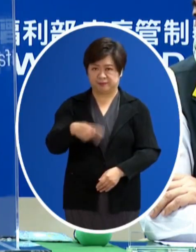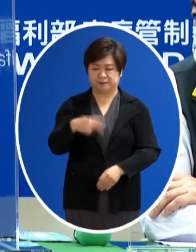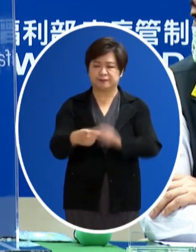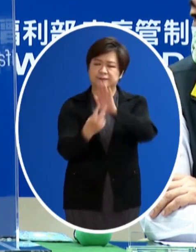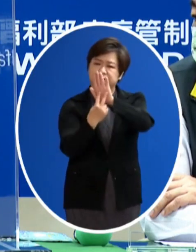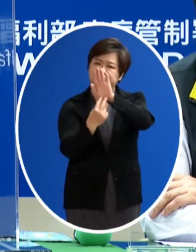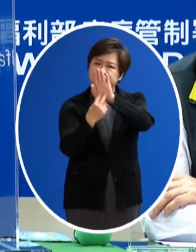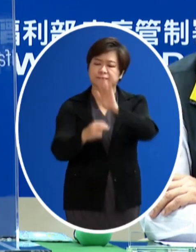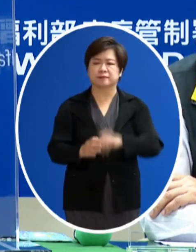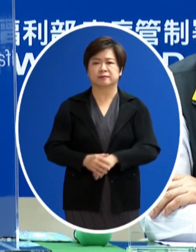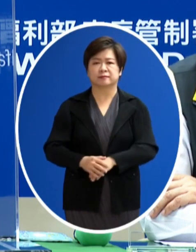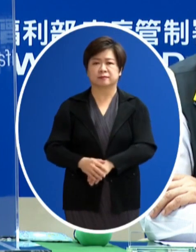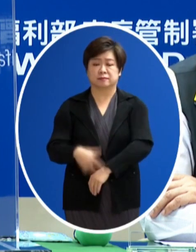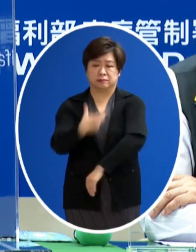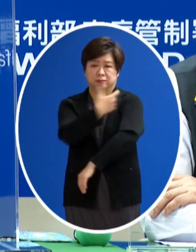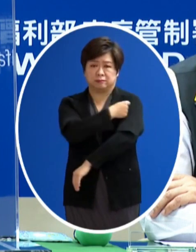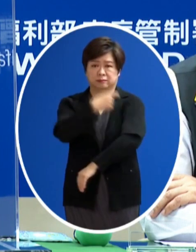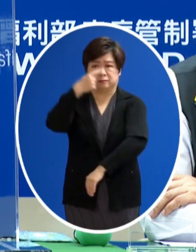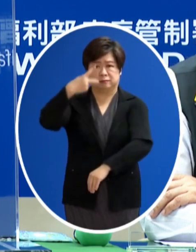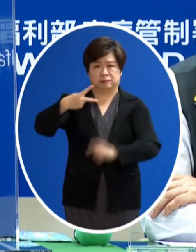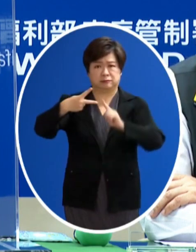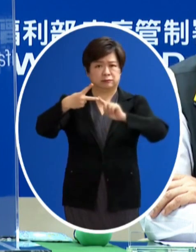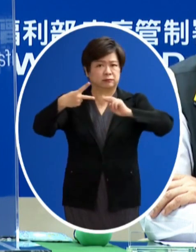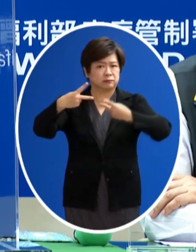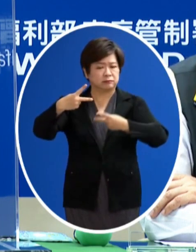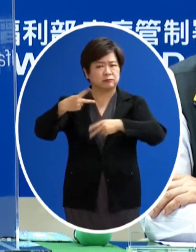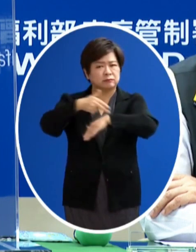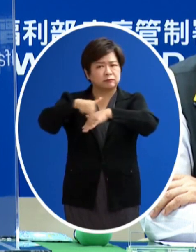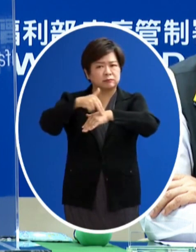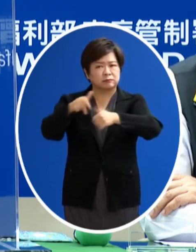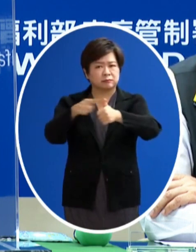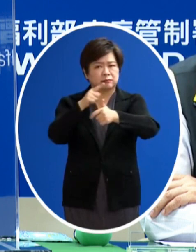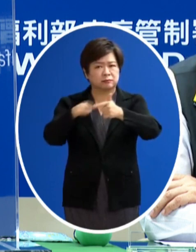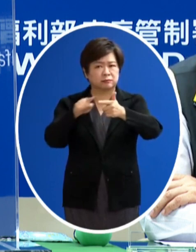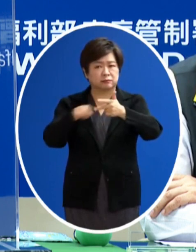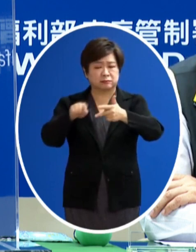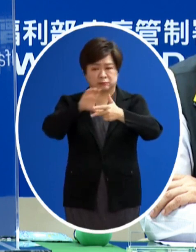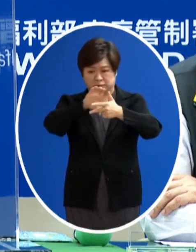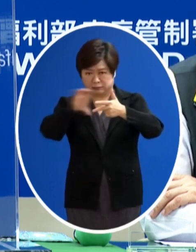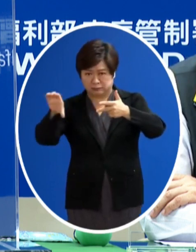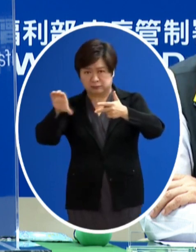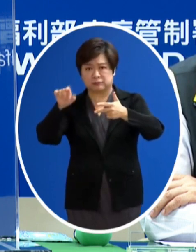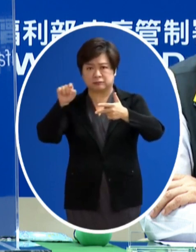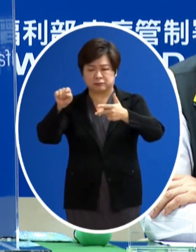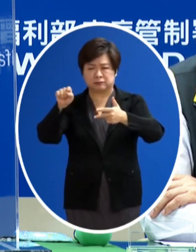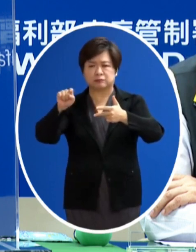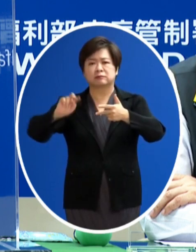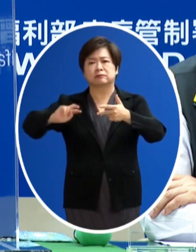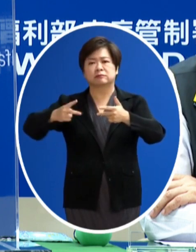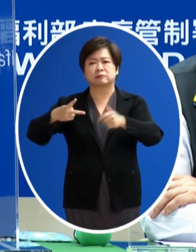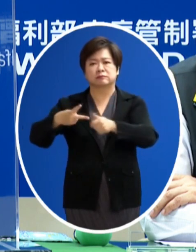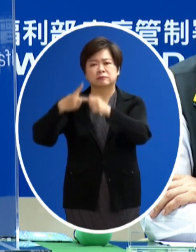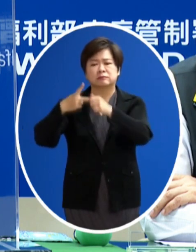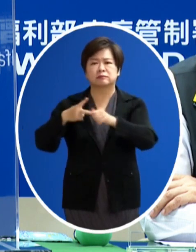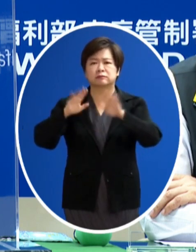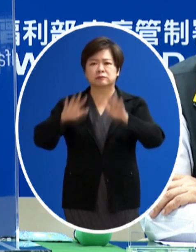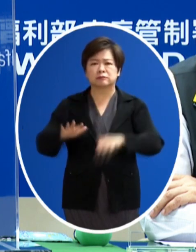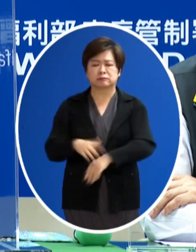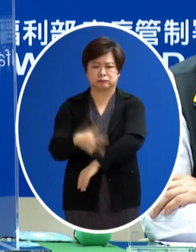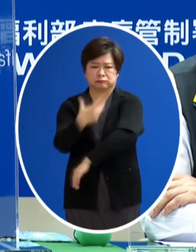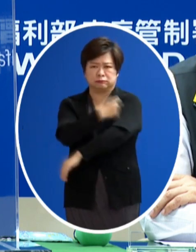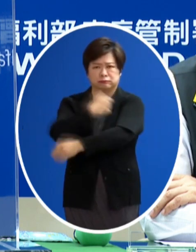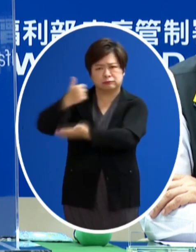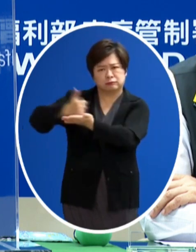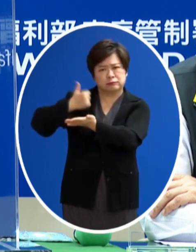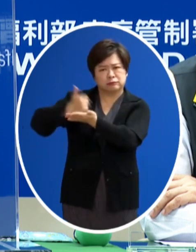有关于在混打的时候，我们当然有规划的1到3类，不过因为哈、啊、疫苗哈、啊、整体的供货哈、啊、跟整体的一